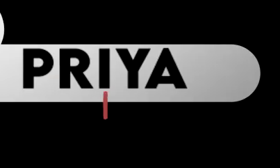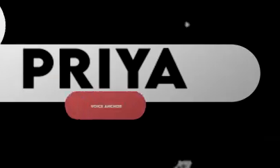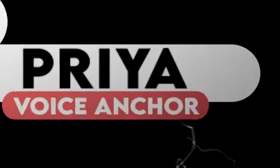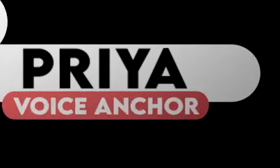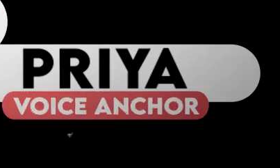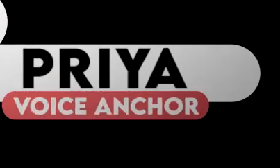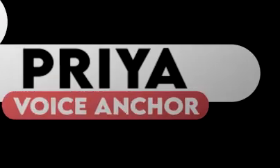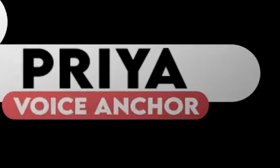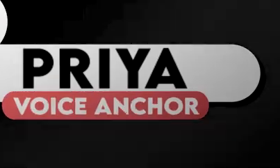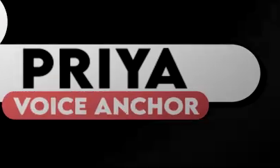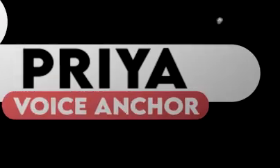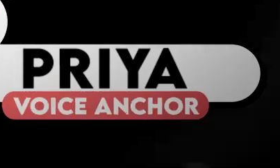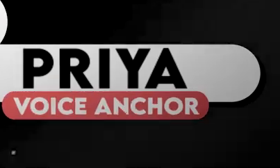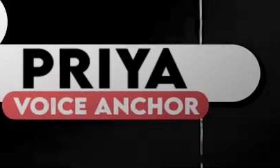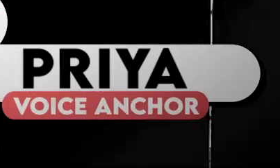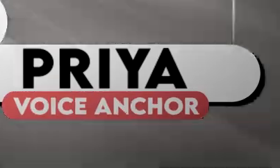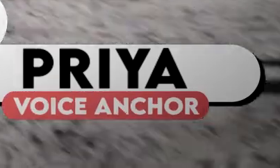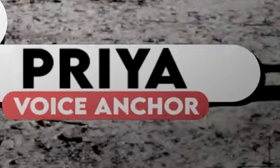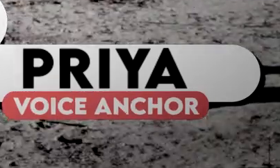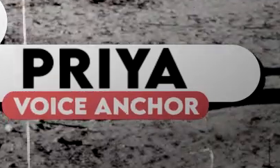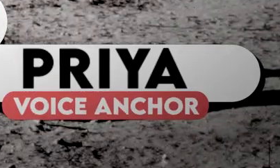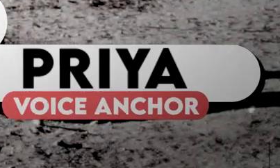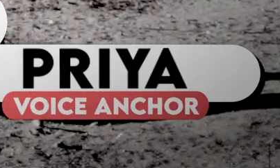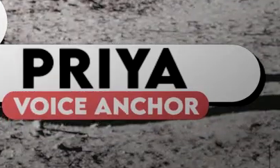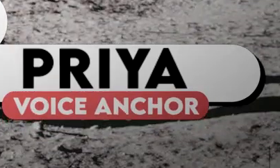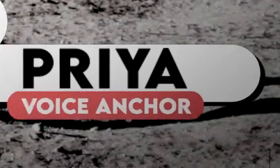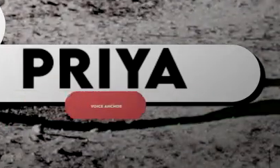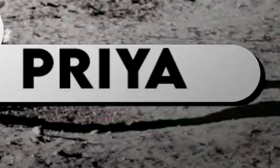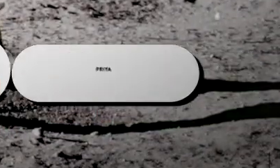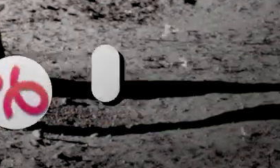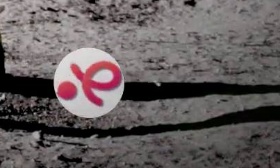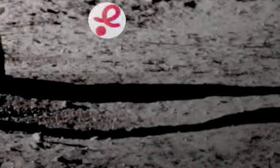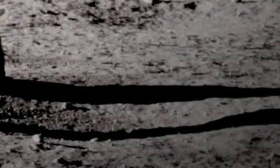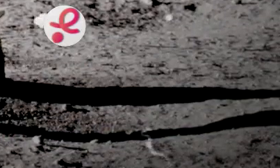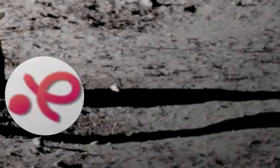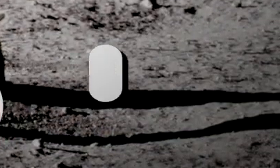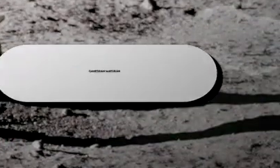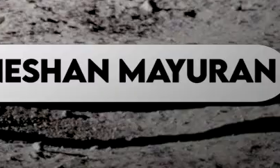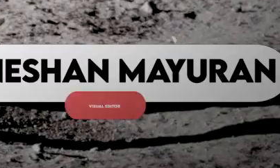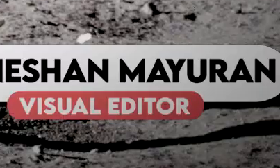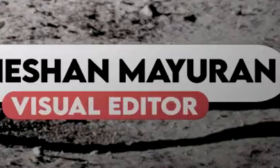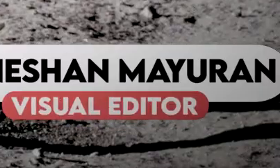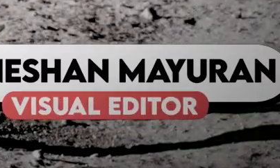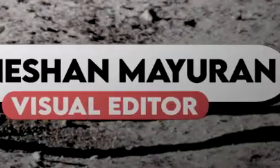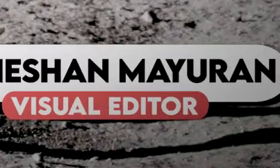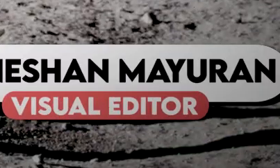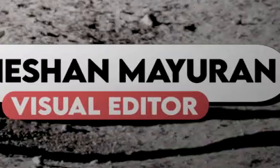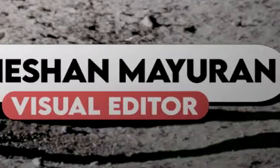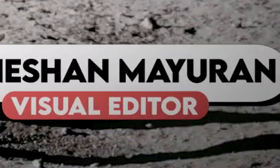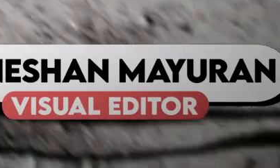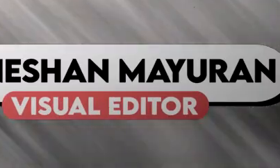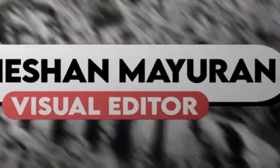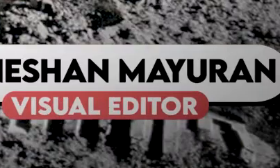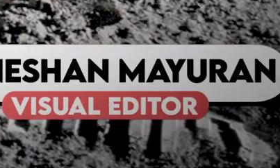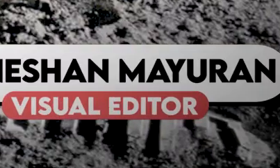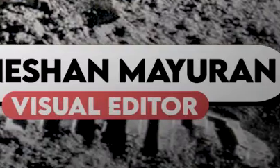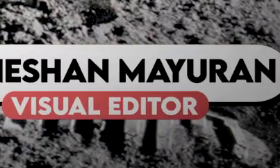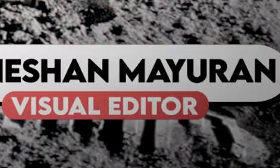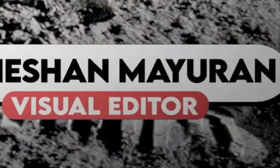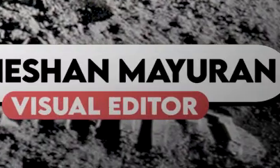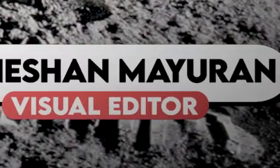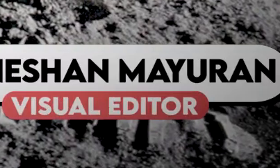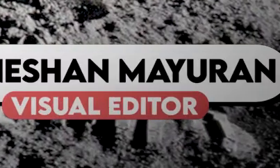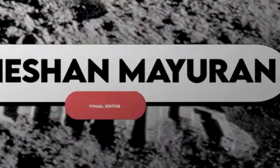லூனா விண்கலத்தை அனுப்பியது. அமெரிக்காவின் அப்போலோ விண்கலம் சென்று தரையிறங்கியது. அமெரிக்க விண்வெளி வீரர்கள் நிலவில் கால் பதித்தார்கள்.